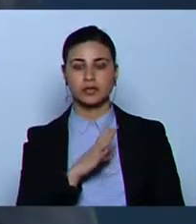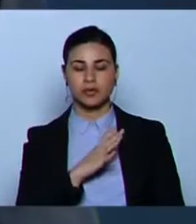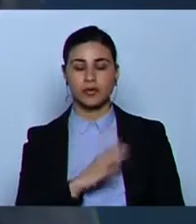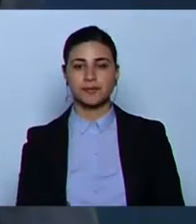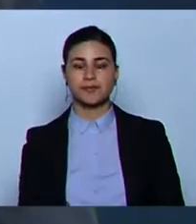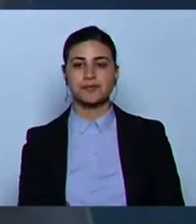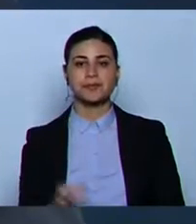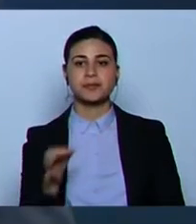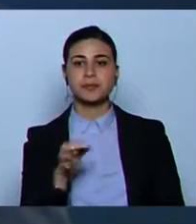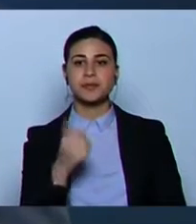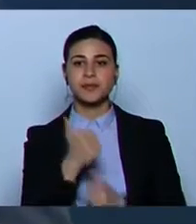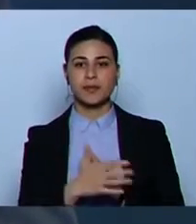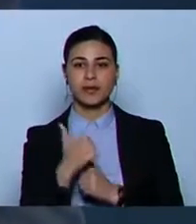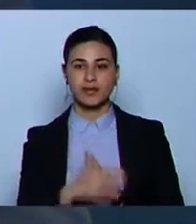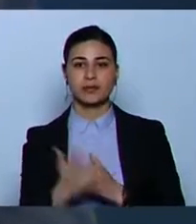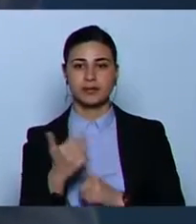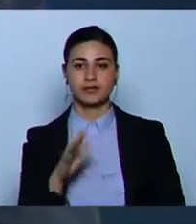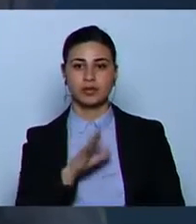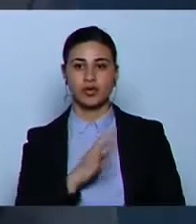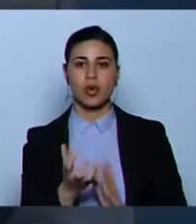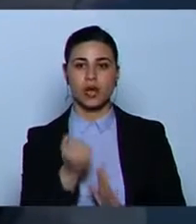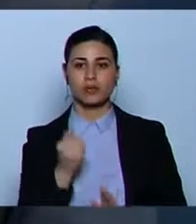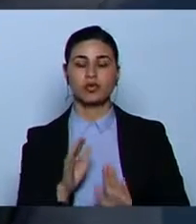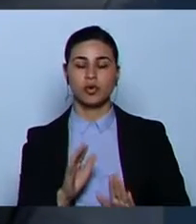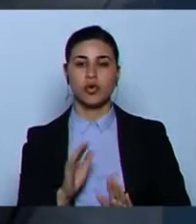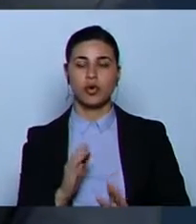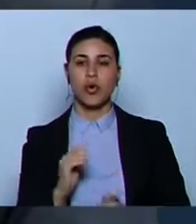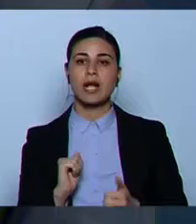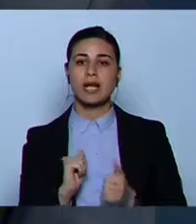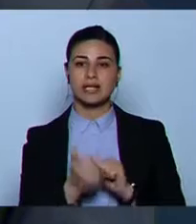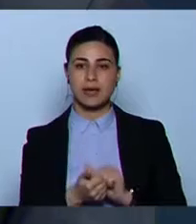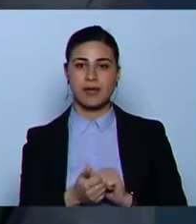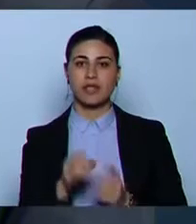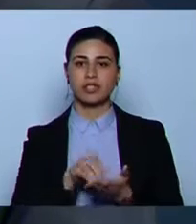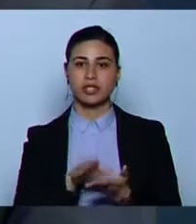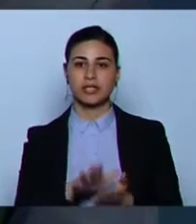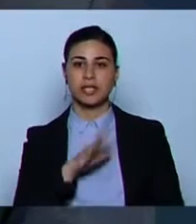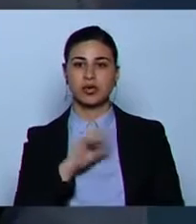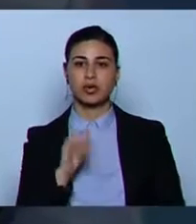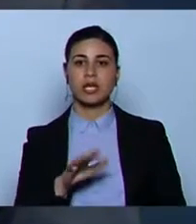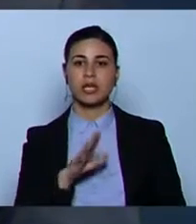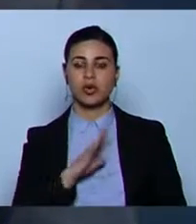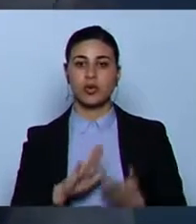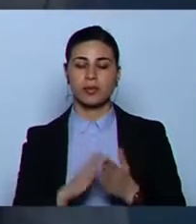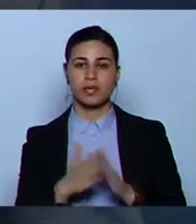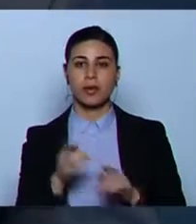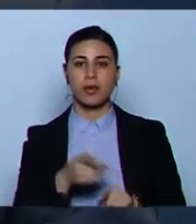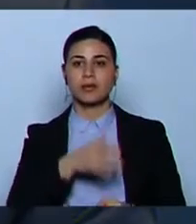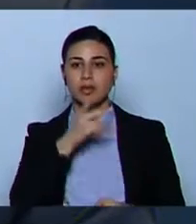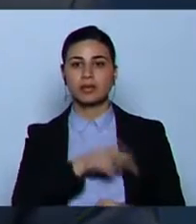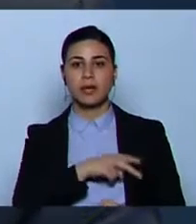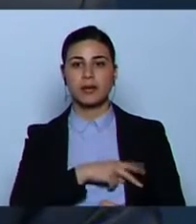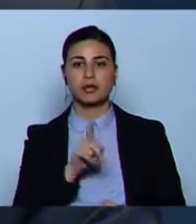ნუ რეგიონული ცენტრების პრინციპით იქნა აღებული, ხოლო გარდამავალ დებულებებში ჩაიწერა და იყო პირობა იმდროინდელი პარლამენტის,